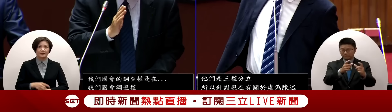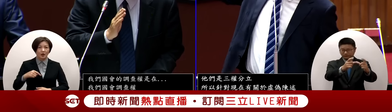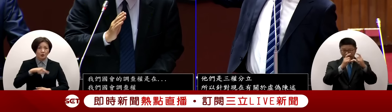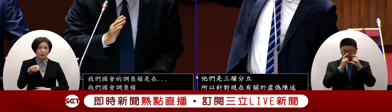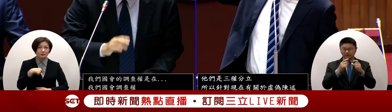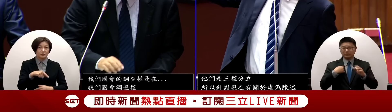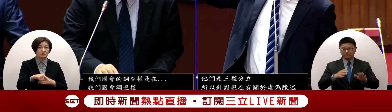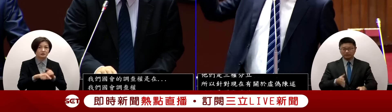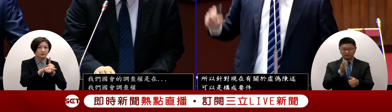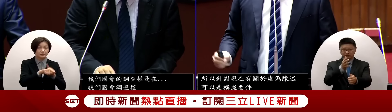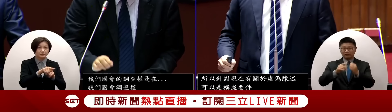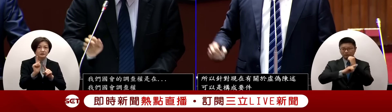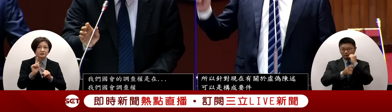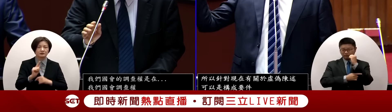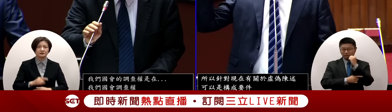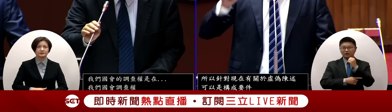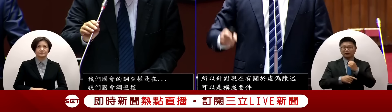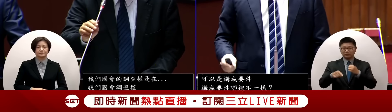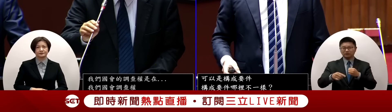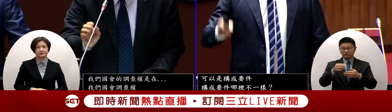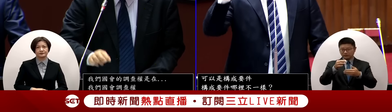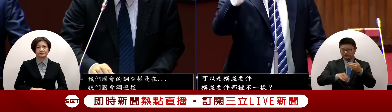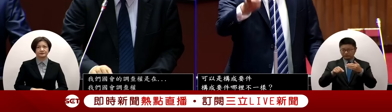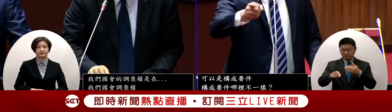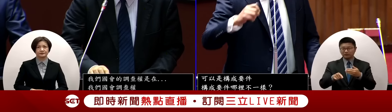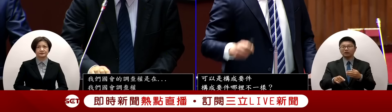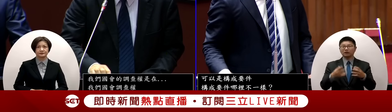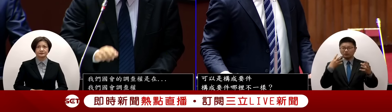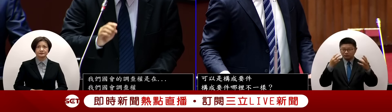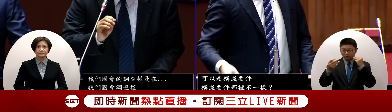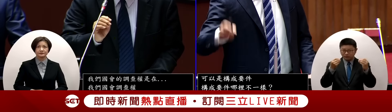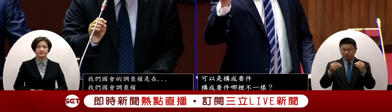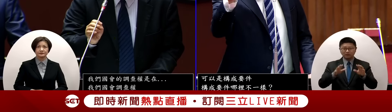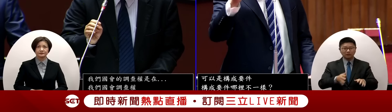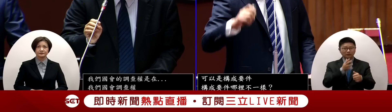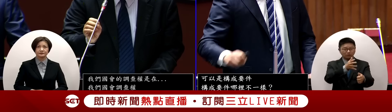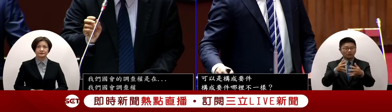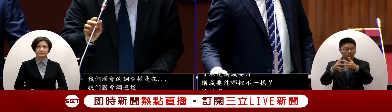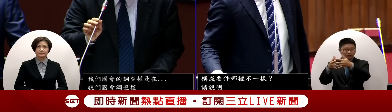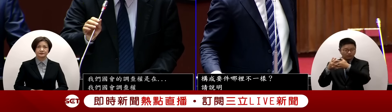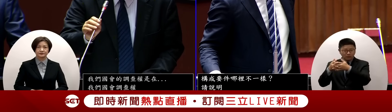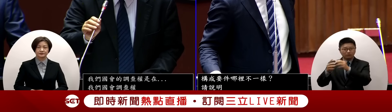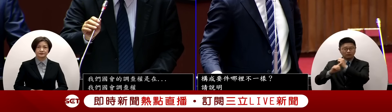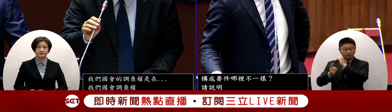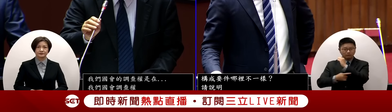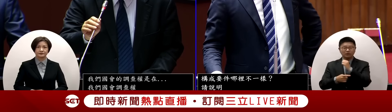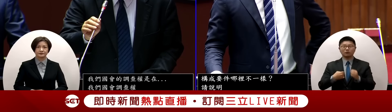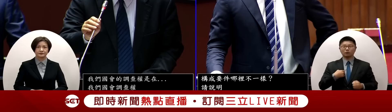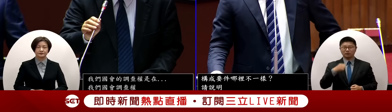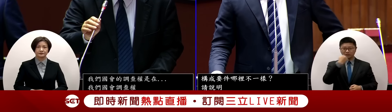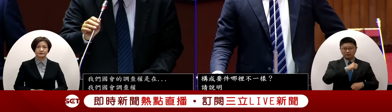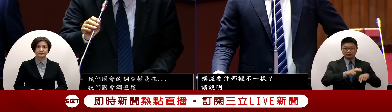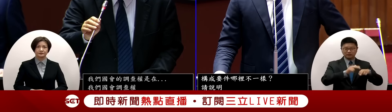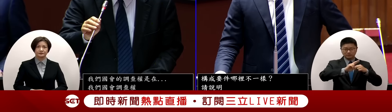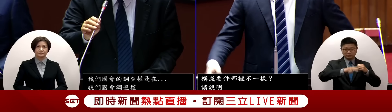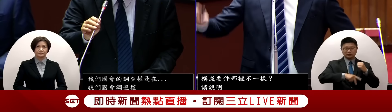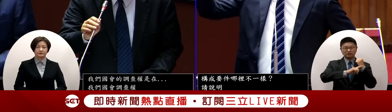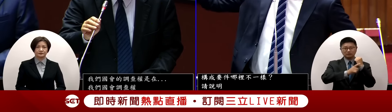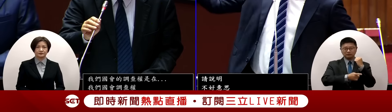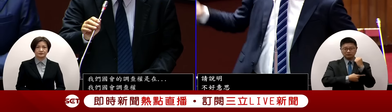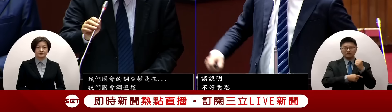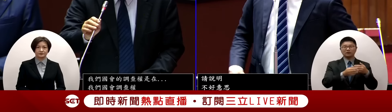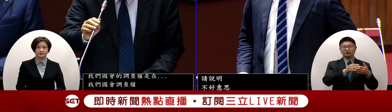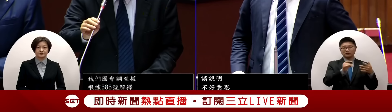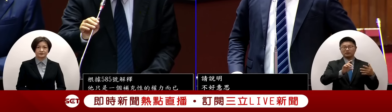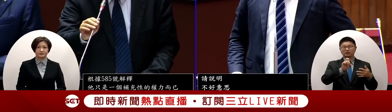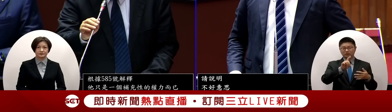法律要件不明确嘛？那我就问你，美国法的规范跟我们刑法144条、141条之一哪